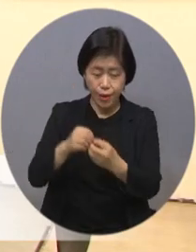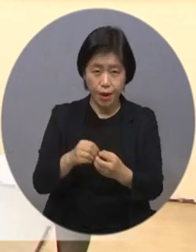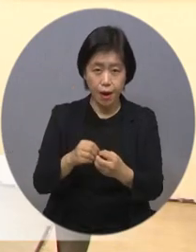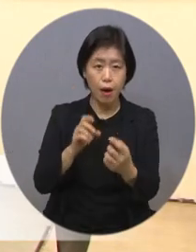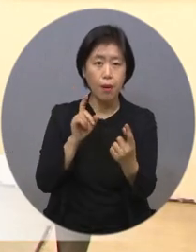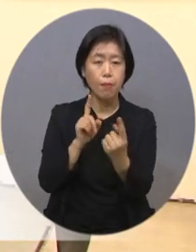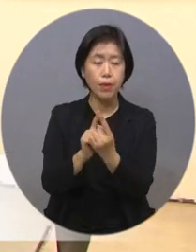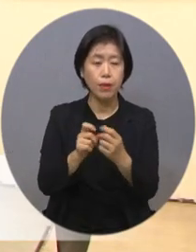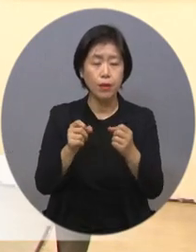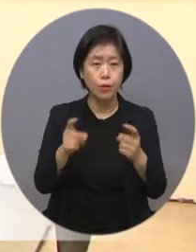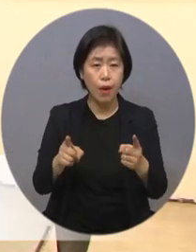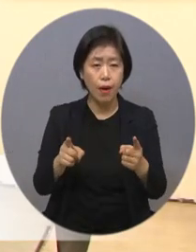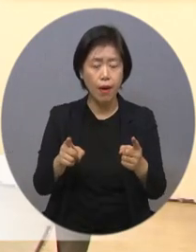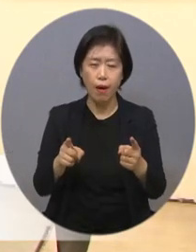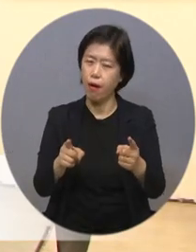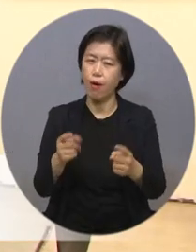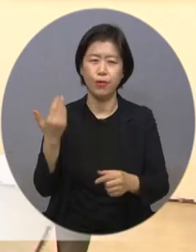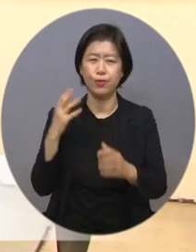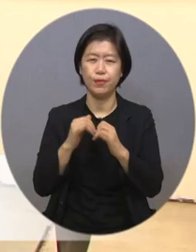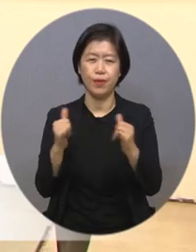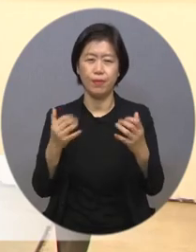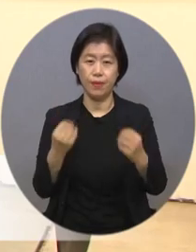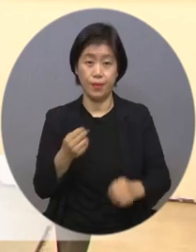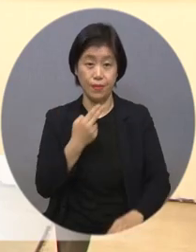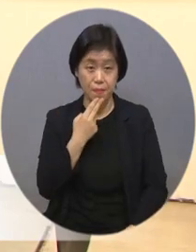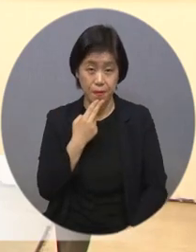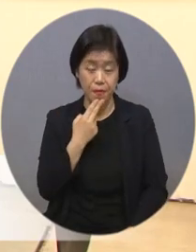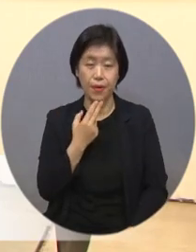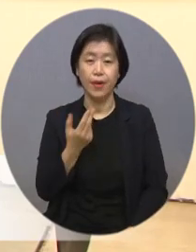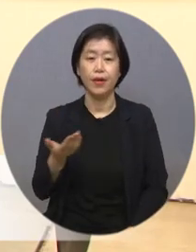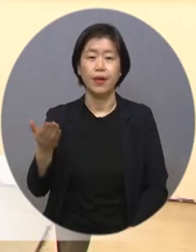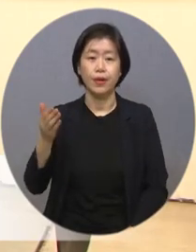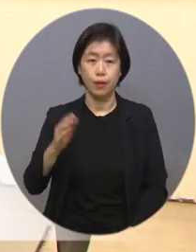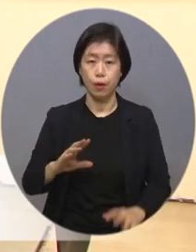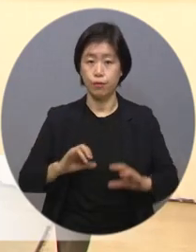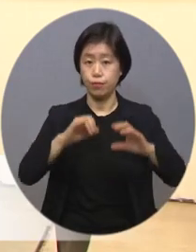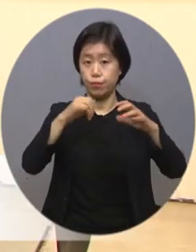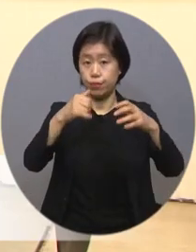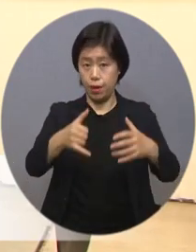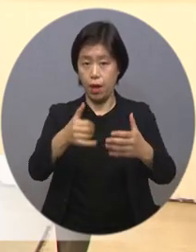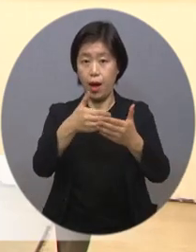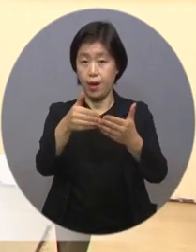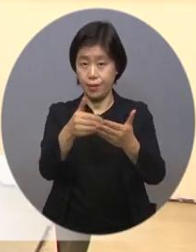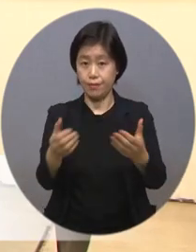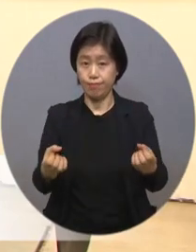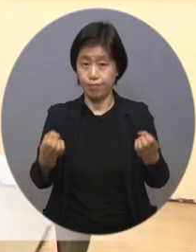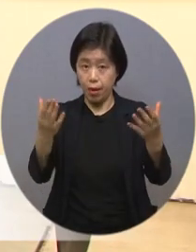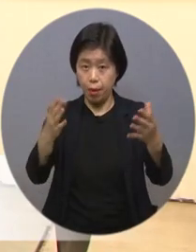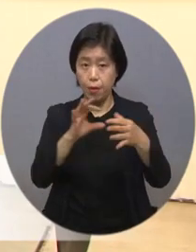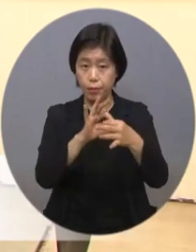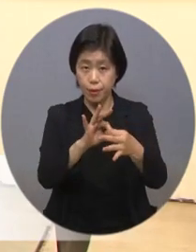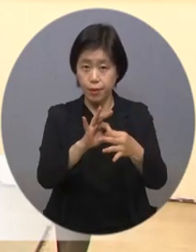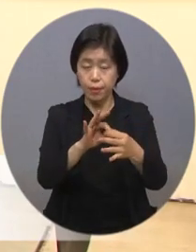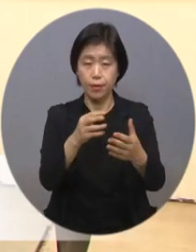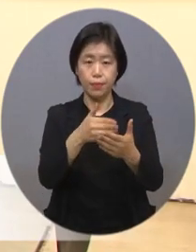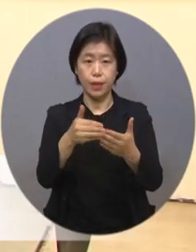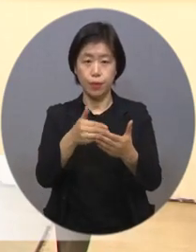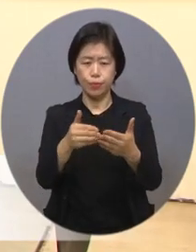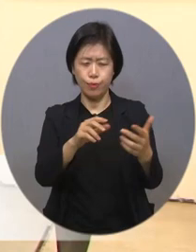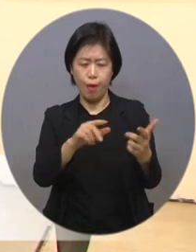기회가 없는 아 대중 분들이 국 찔 아트페어 여서 미술품도